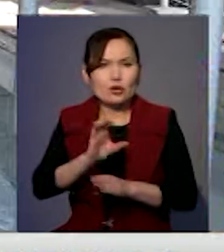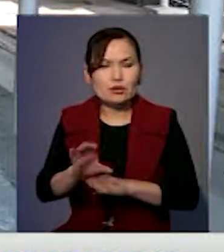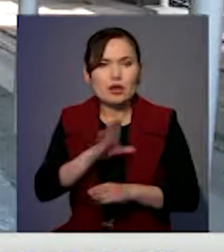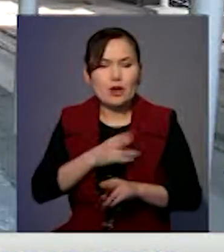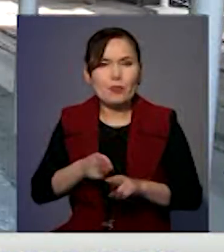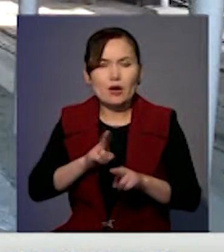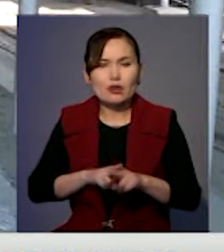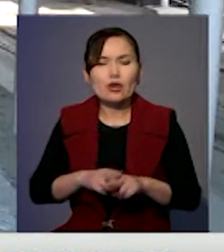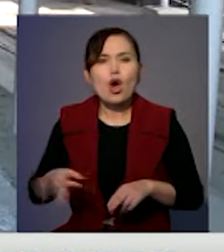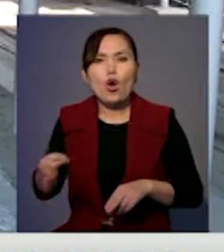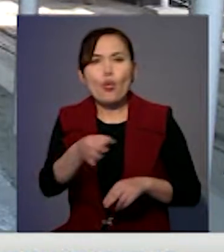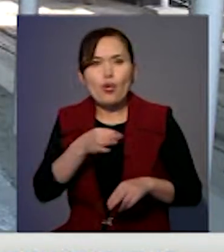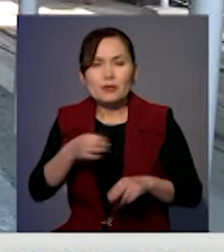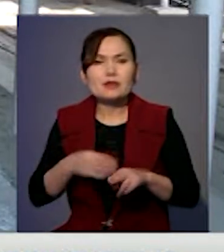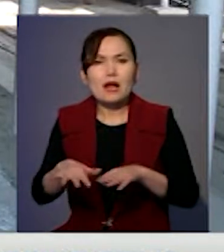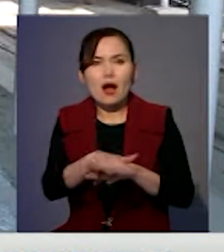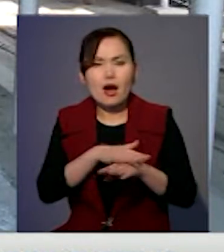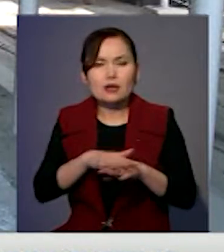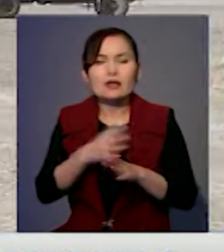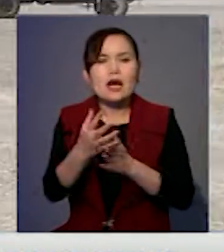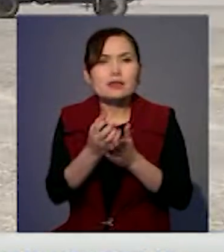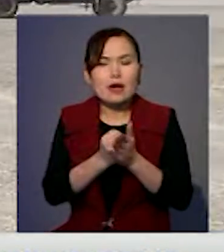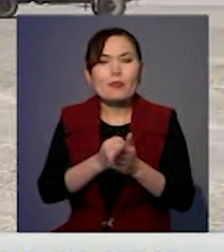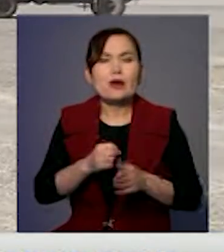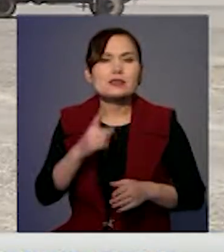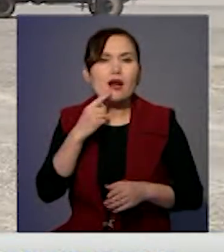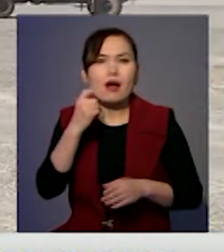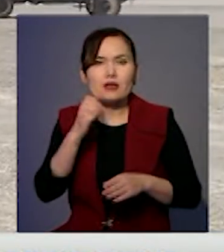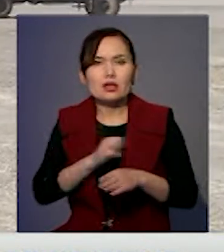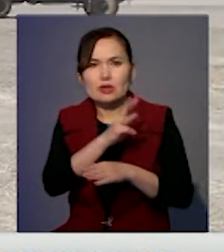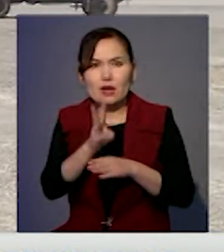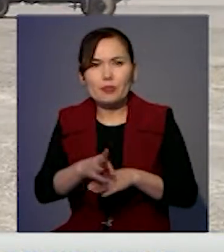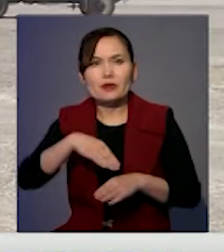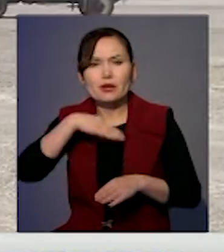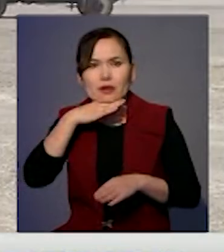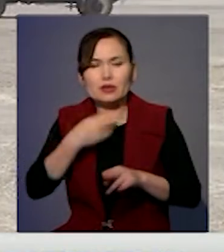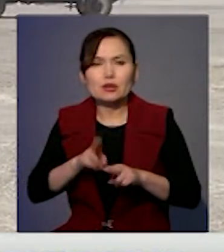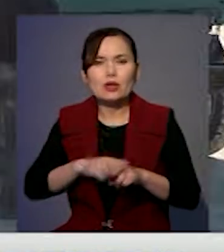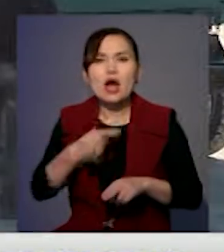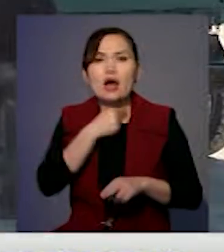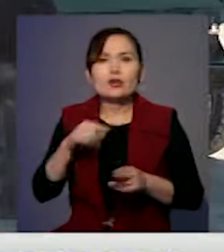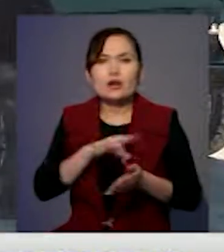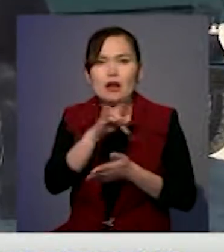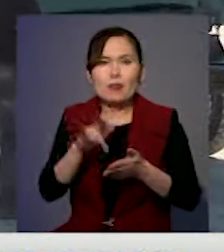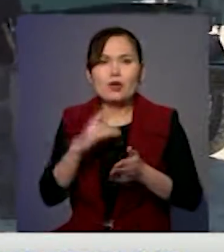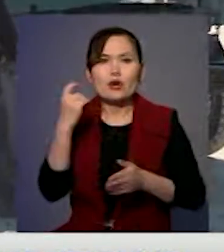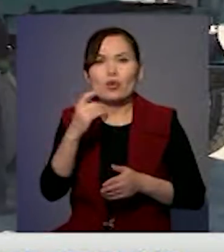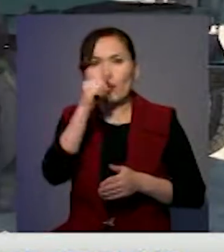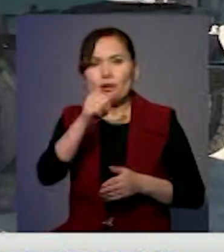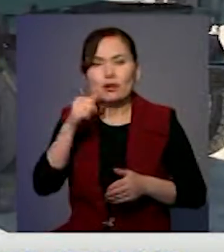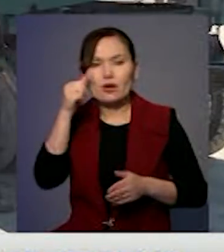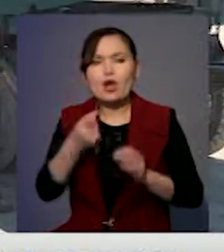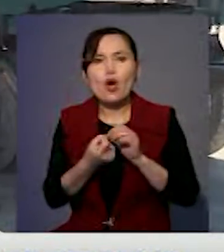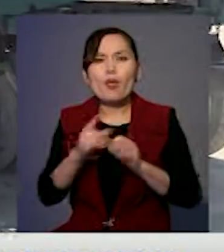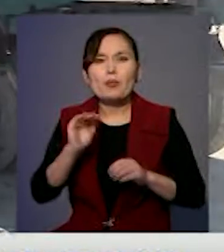қантқа деген қажеттілігін толығымен өтейді, ал артылғаны еліміздің өзге аймақтарына жөнелтіледі. Жетісулық шаруалар өткен жылы